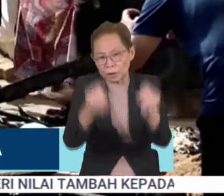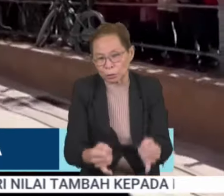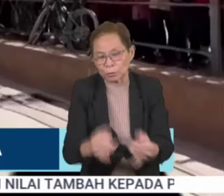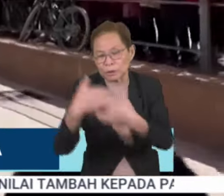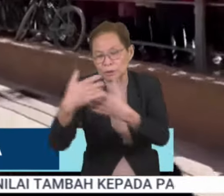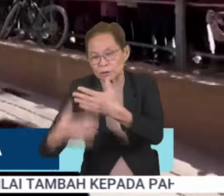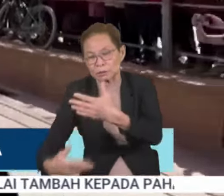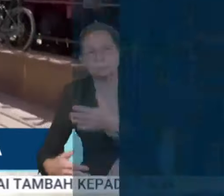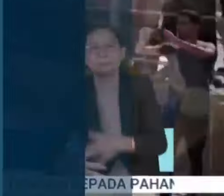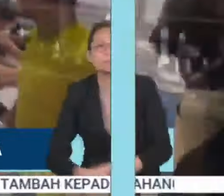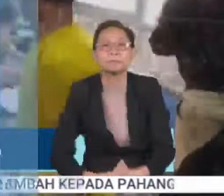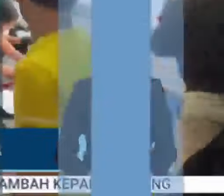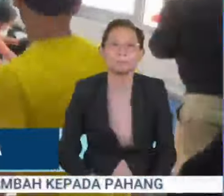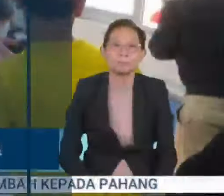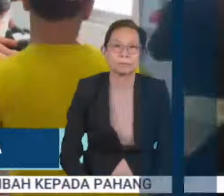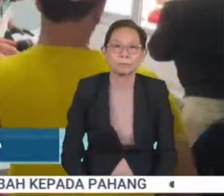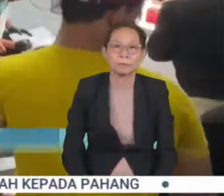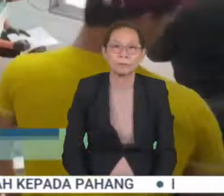individu.